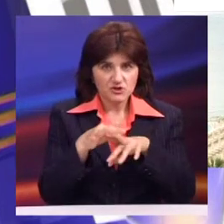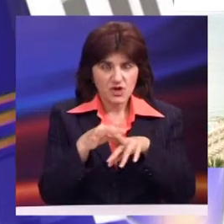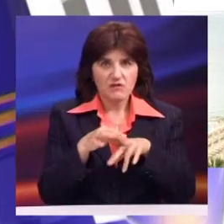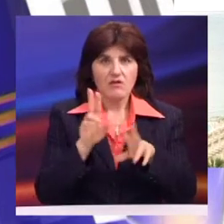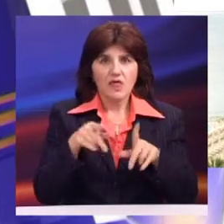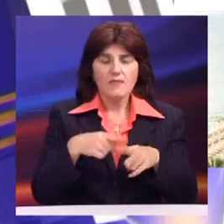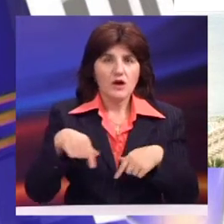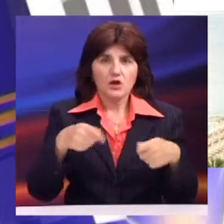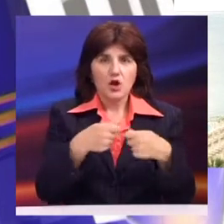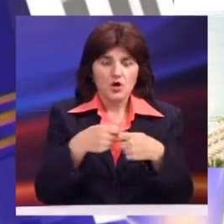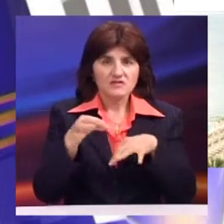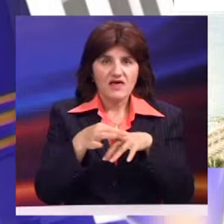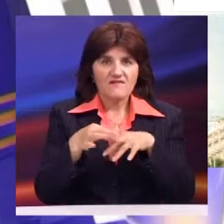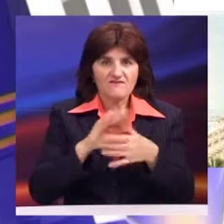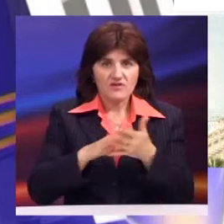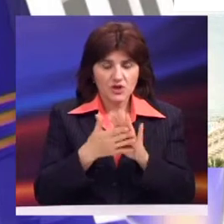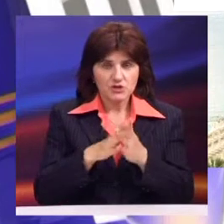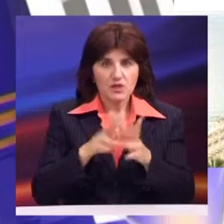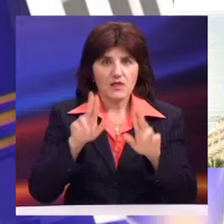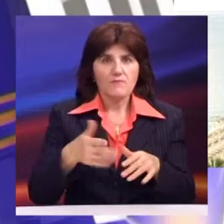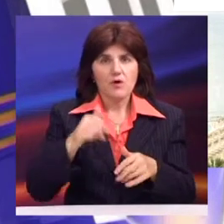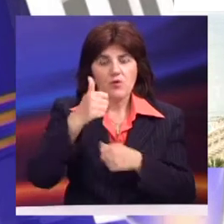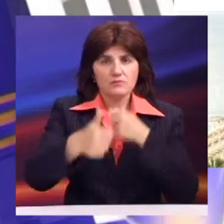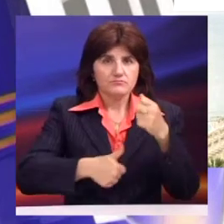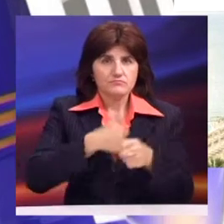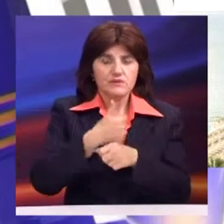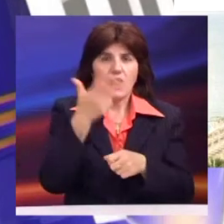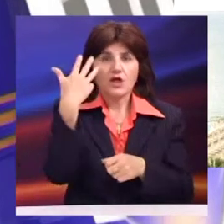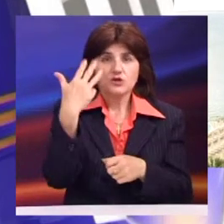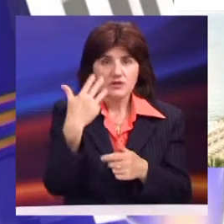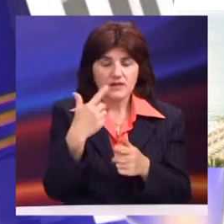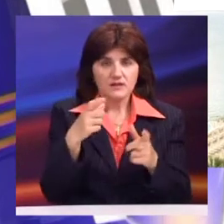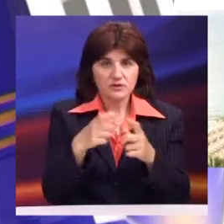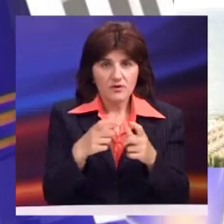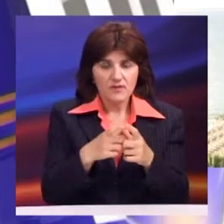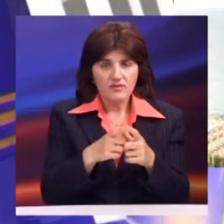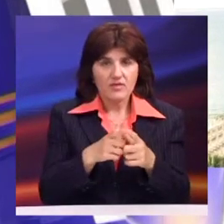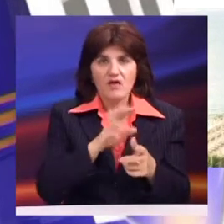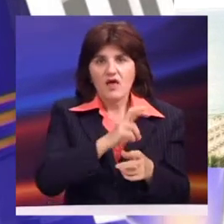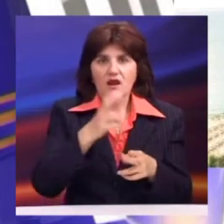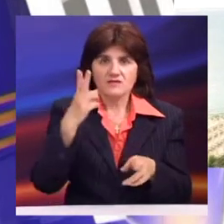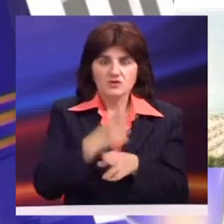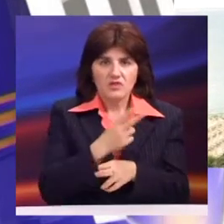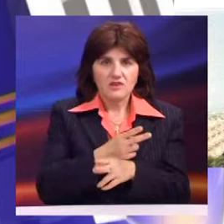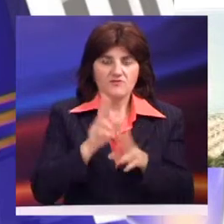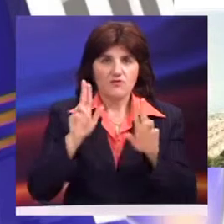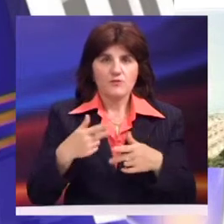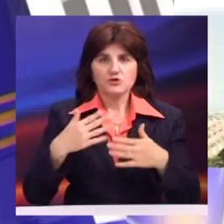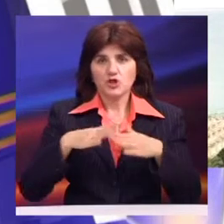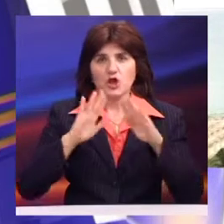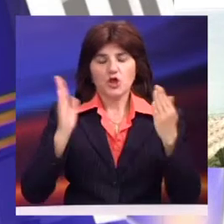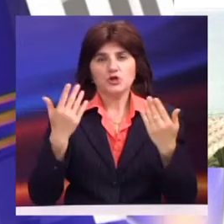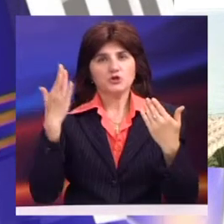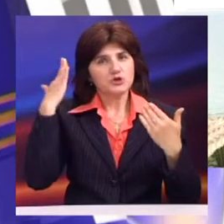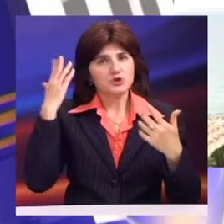Imamo organizatora venčanja kojih ima oko 40 godišnje i to iz različitih zemalja. Omogućeni su i spa tretmani na plaži,